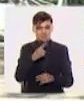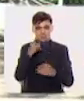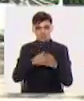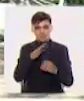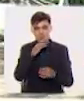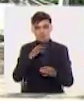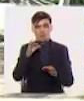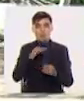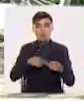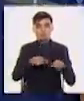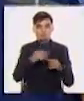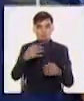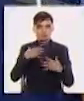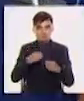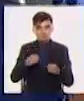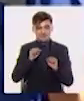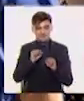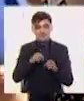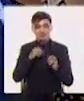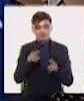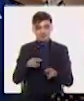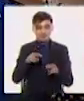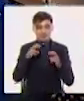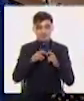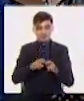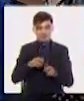облыстық денсаулық сақтау басқармасының қаржылық операцияларына